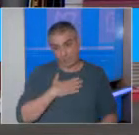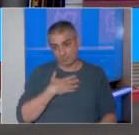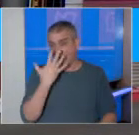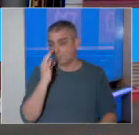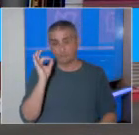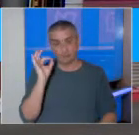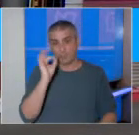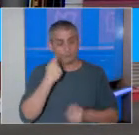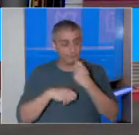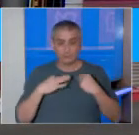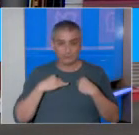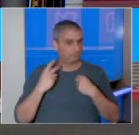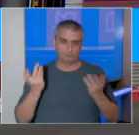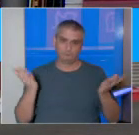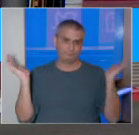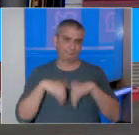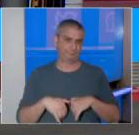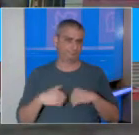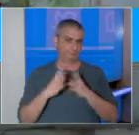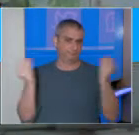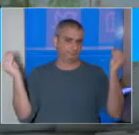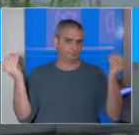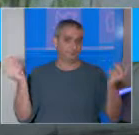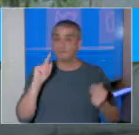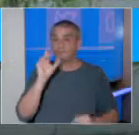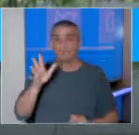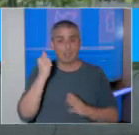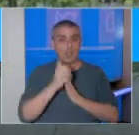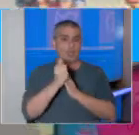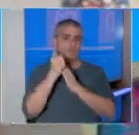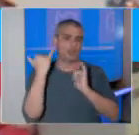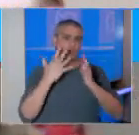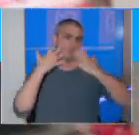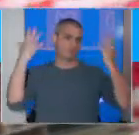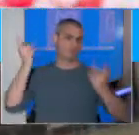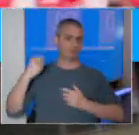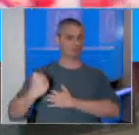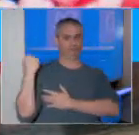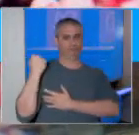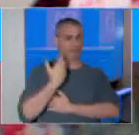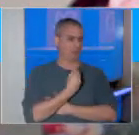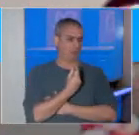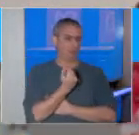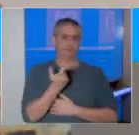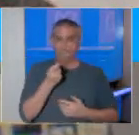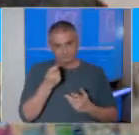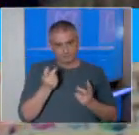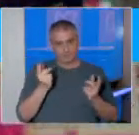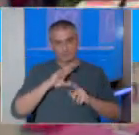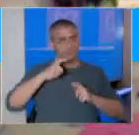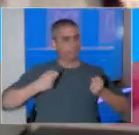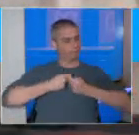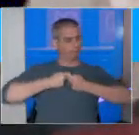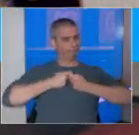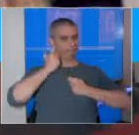50% מהעסקים בתחום שלי פשוט לא יהיו קיימים. ומי שיקח את ההובלה, זה היבואנים הגדולים שיש להם הון עצמי, וזה ממש יהיה קרטל. אם